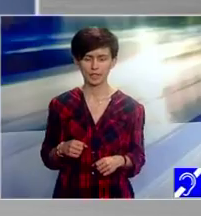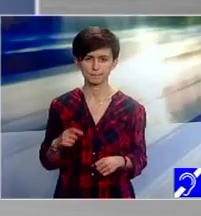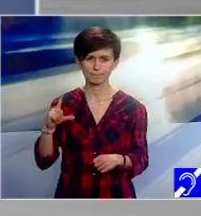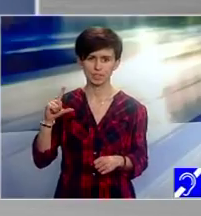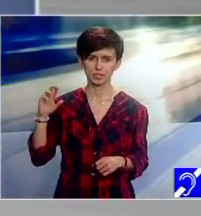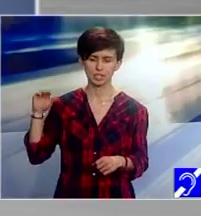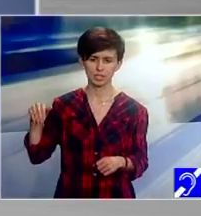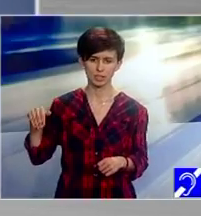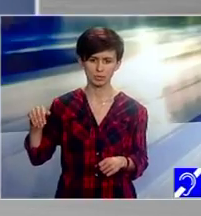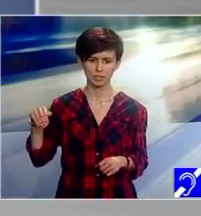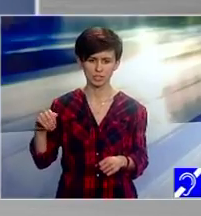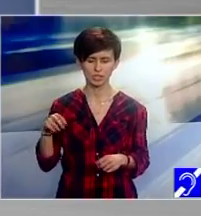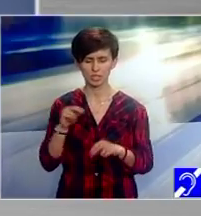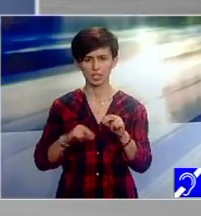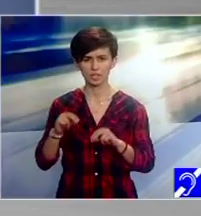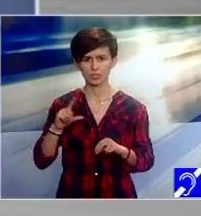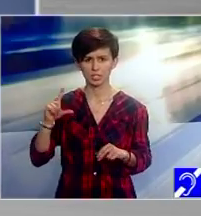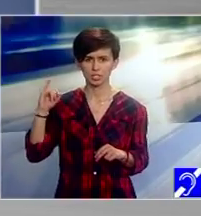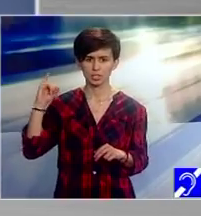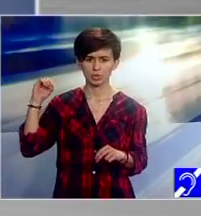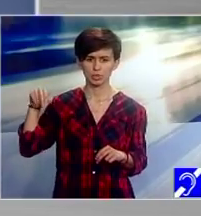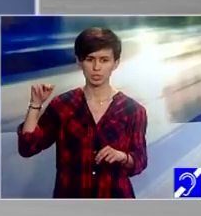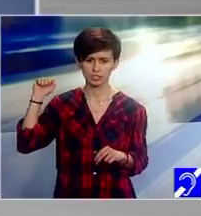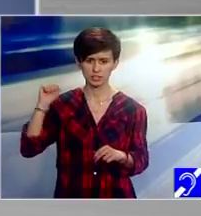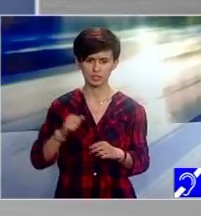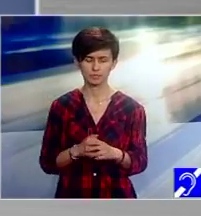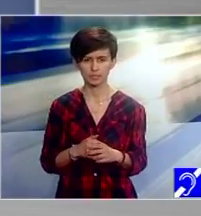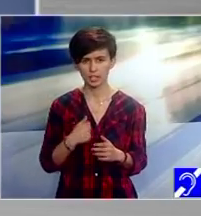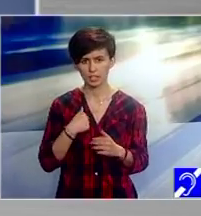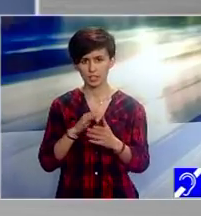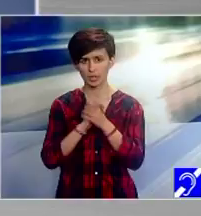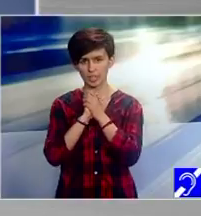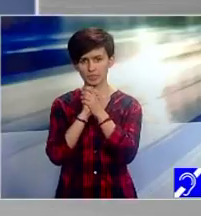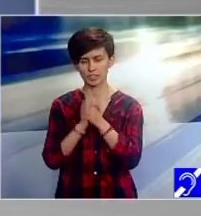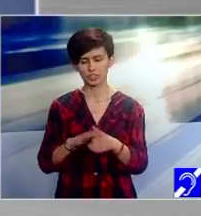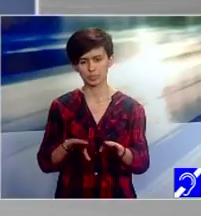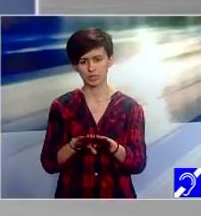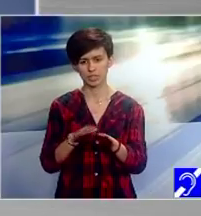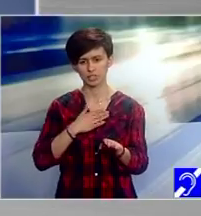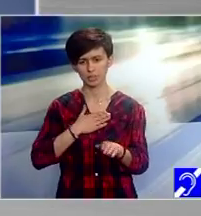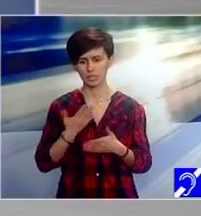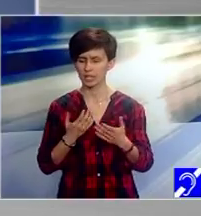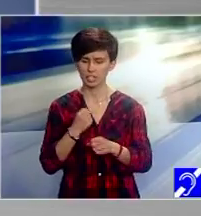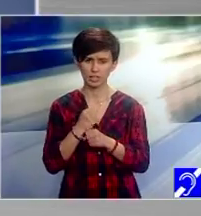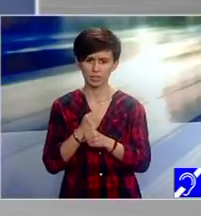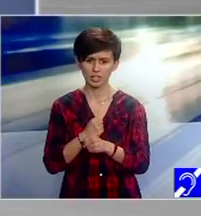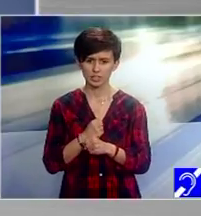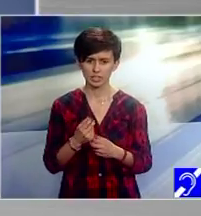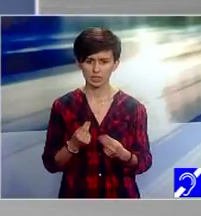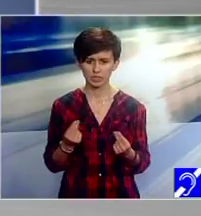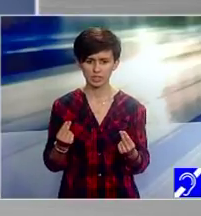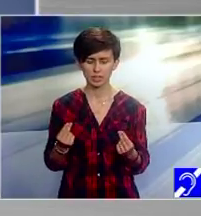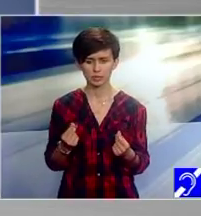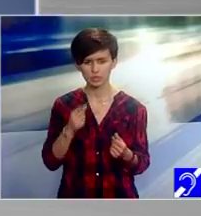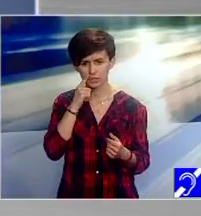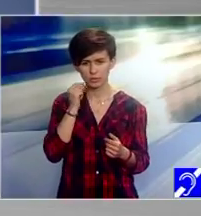Liana Mureșan de la Asociația Lions Club Genesis Cluj-Napoca. Le felicit și pe colegele mele care muncesc și e multă sigur. Lume implicată